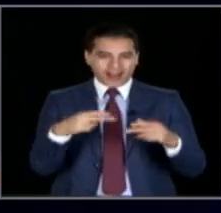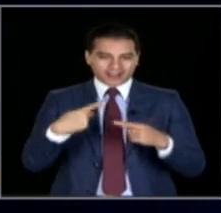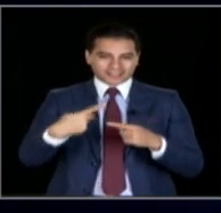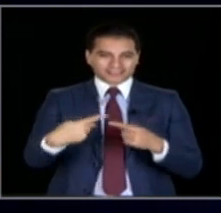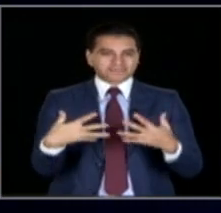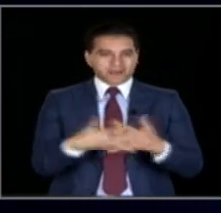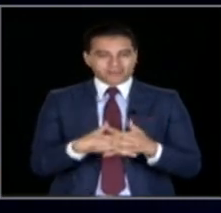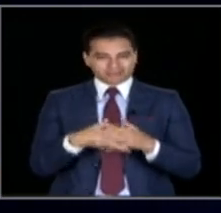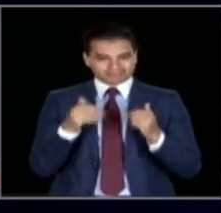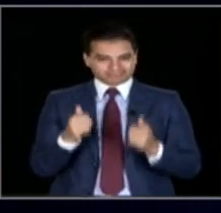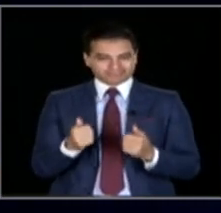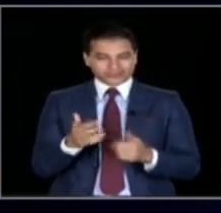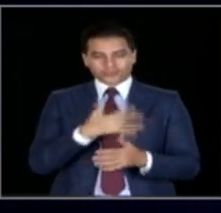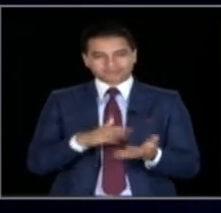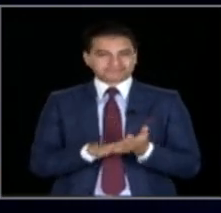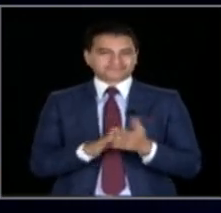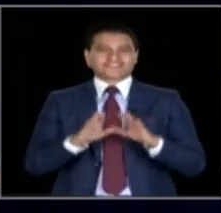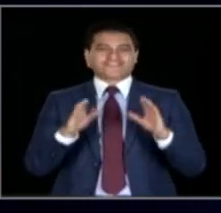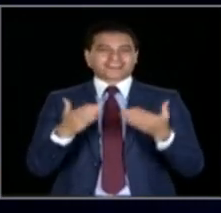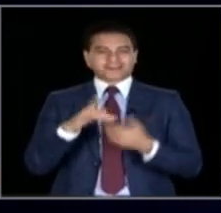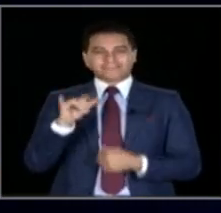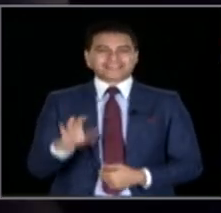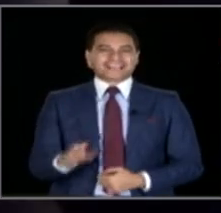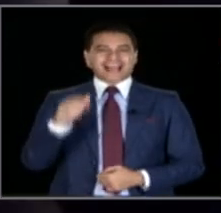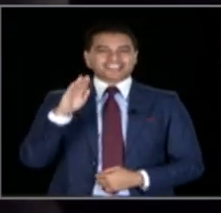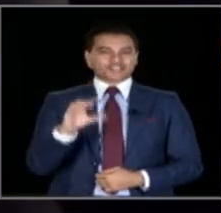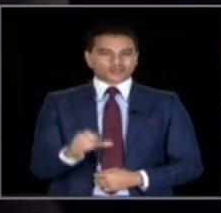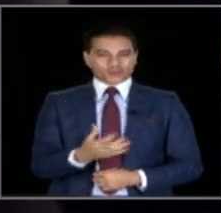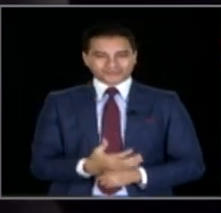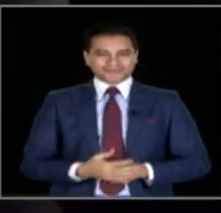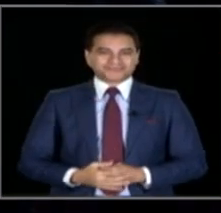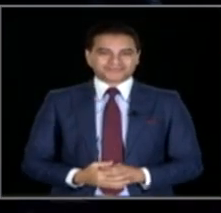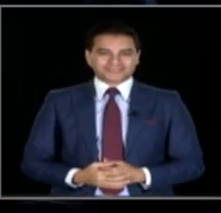وفي الحلقات اللي جاية. نحيي كلنا فريق بيكاسو.